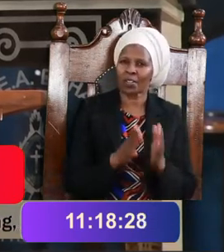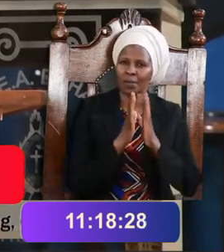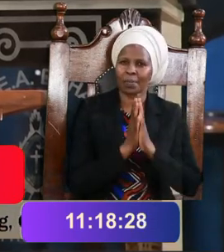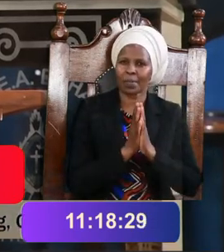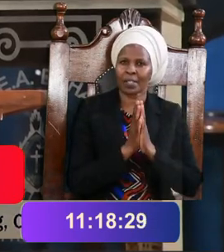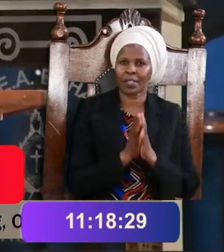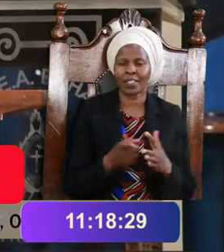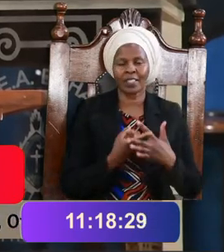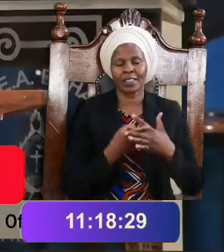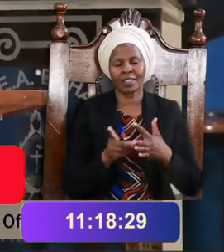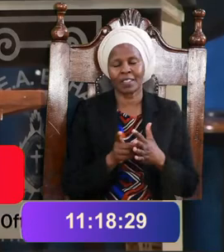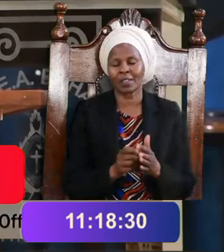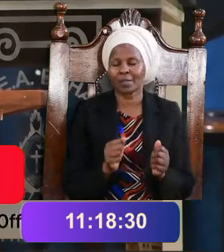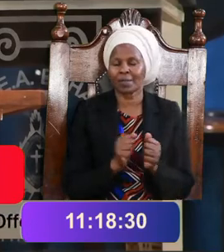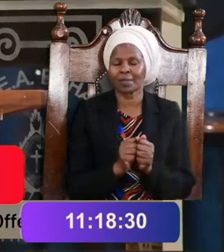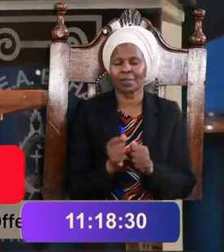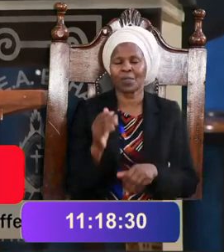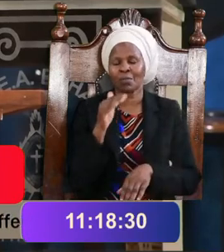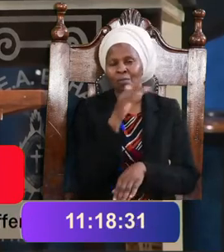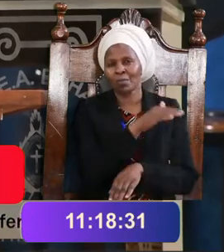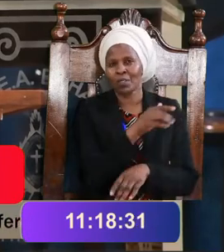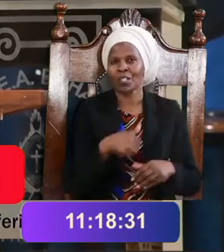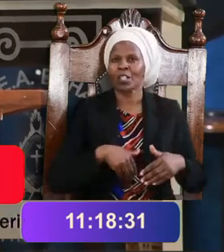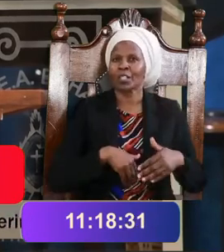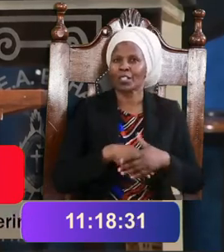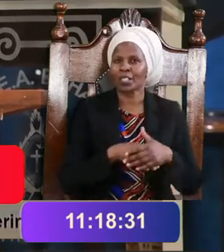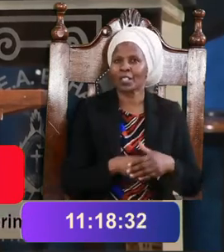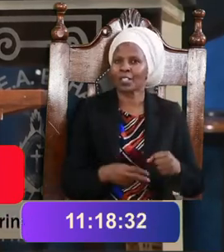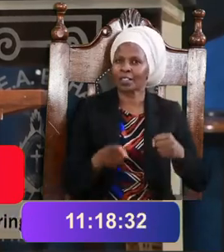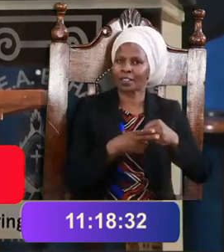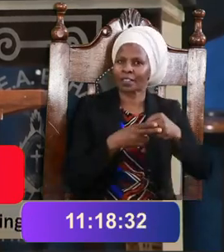saa 11:30 mpaka saa 1.